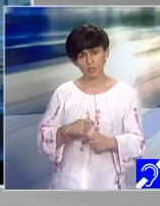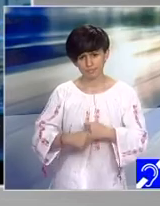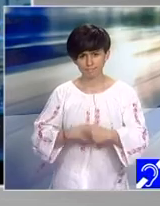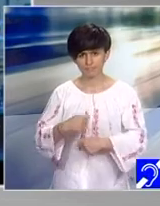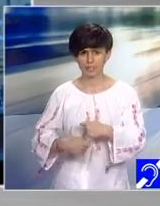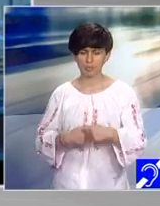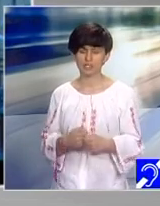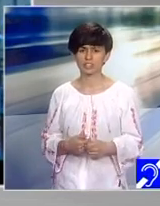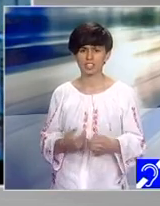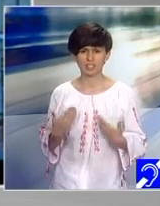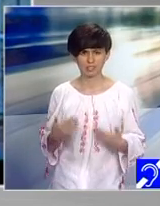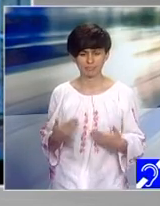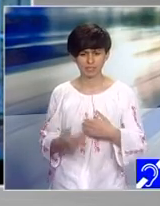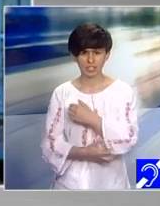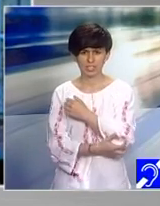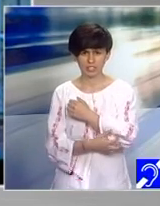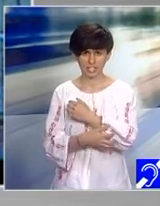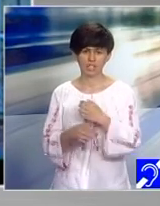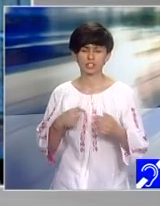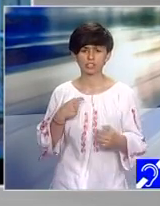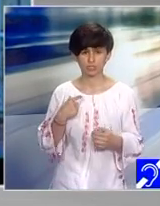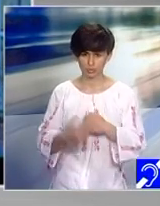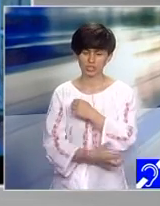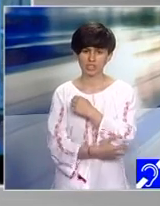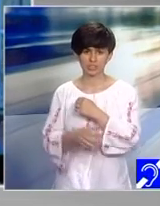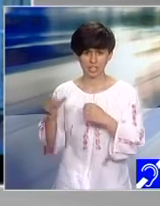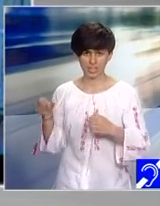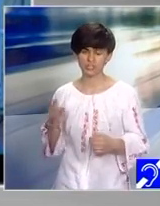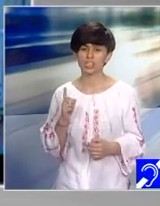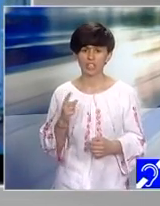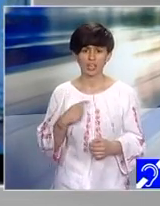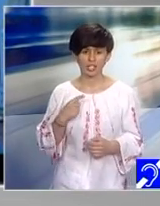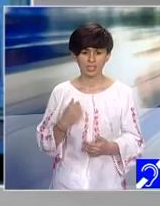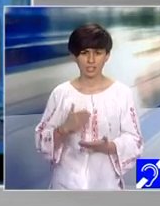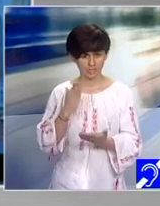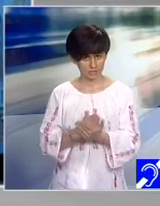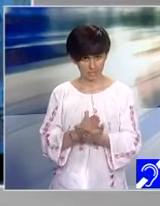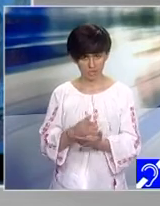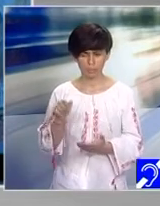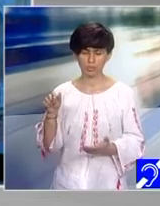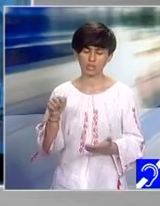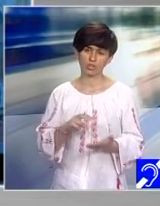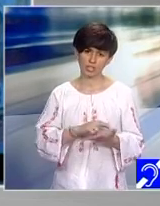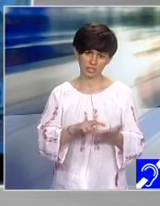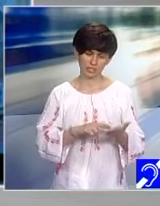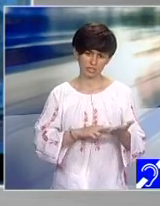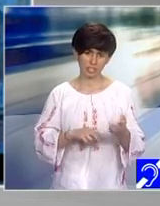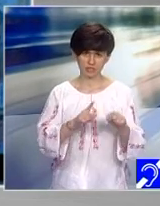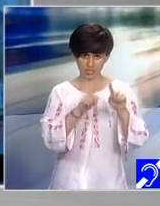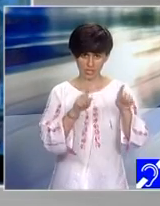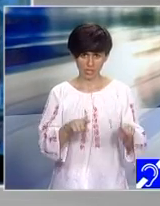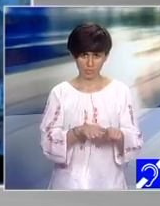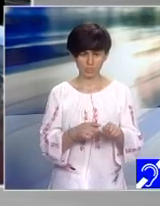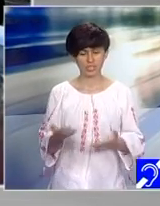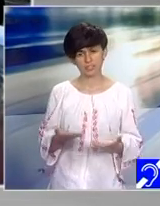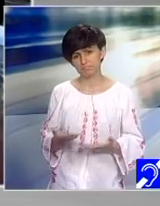și sunt condamnați mulți la sărăcie. Deci e dreptul lor să citească un text când primesc un împrumut de la bancă și înțeleg ce e